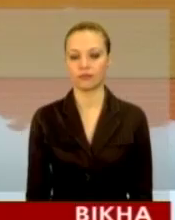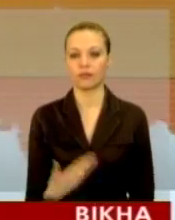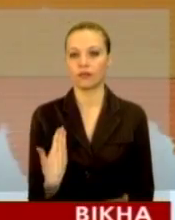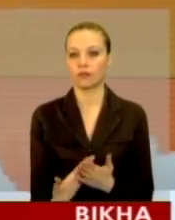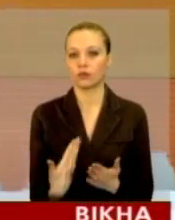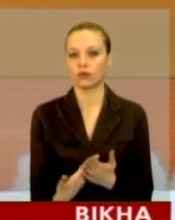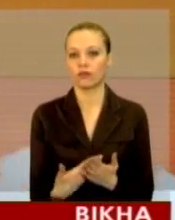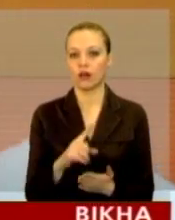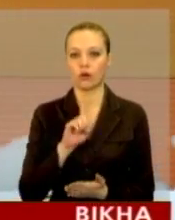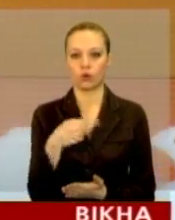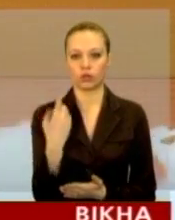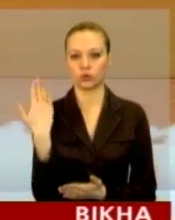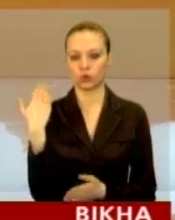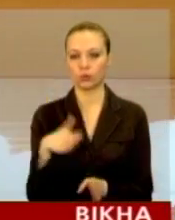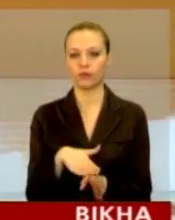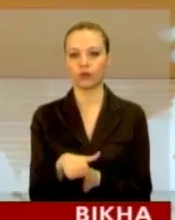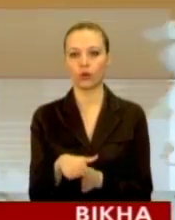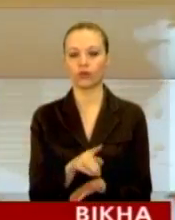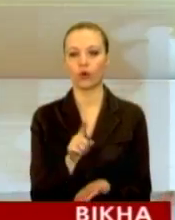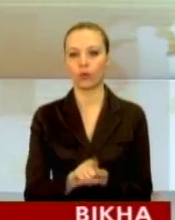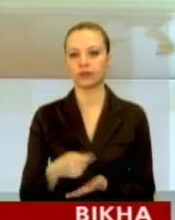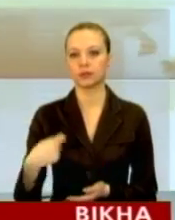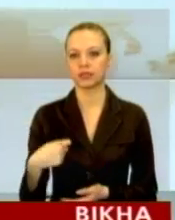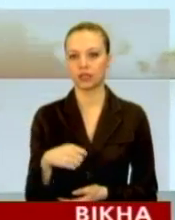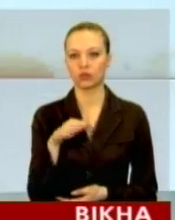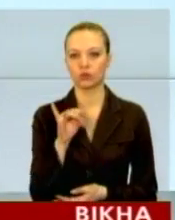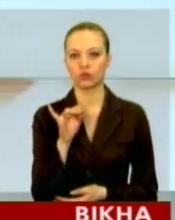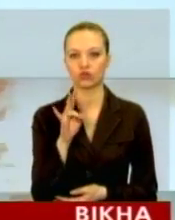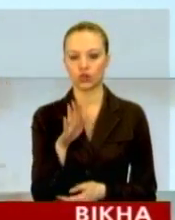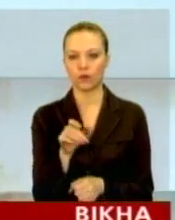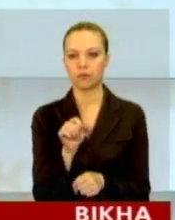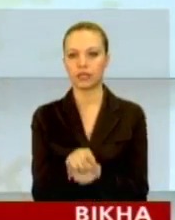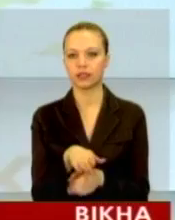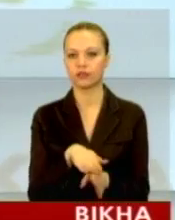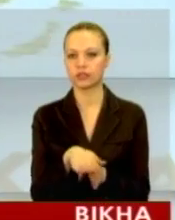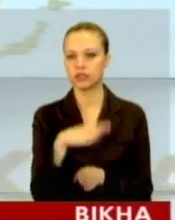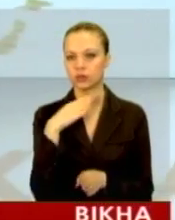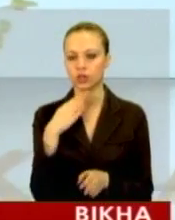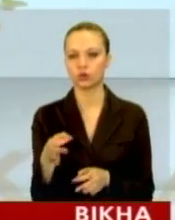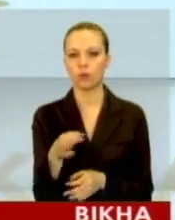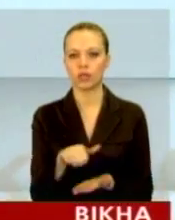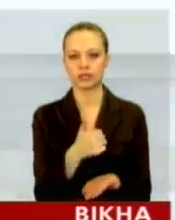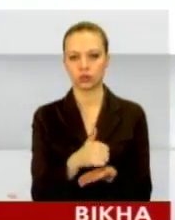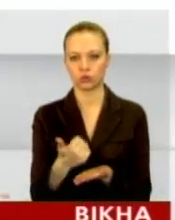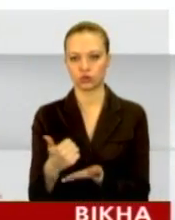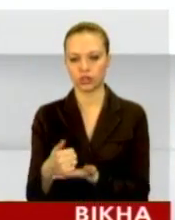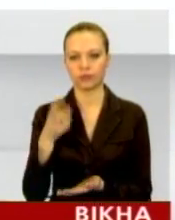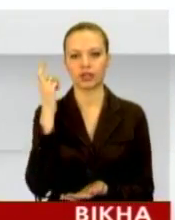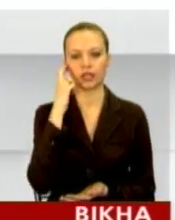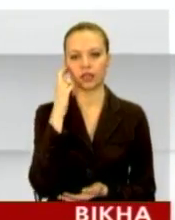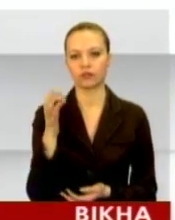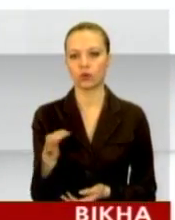Буквально тому, годину тому виконувач обов'язків президента Олександр Турчинов призначив цілу низку обласних очільників.